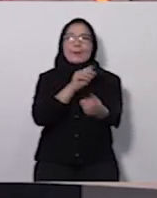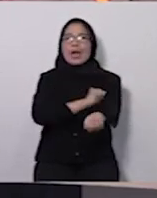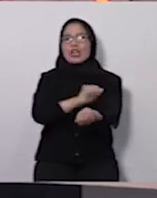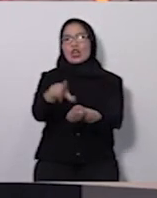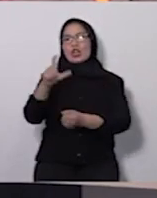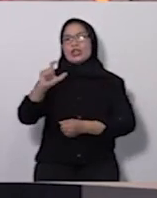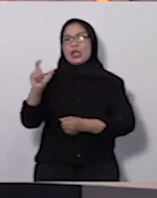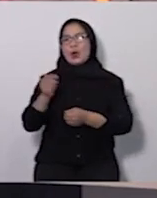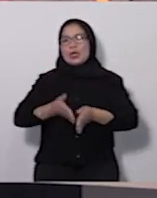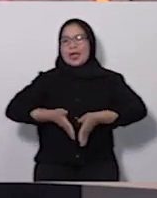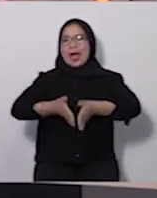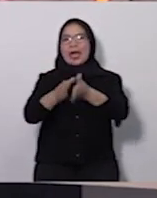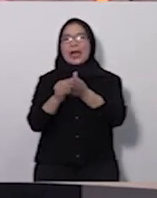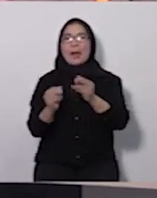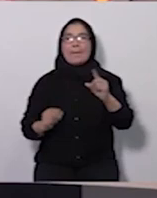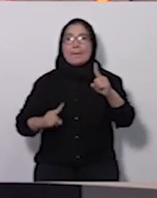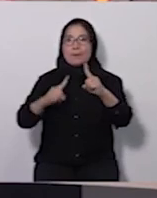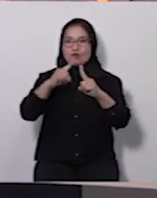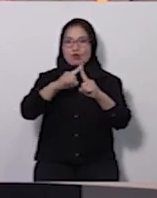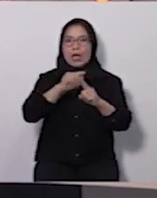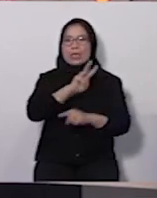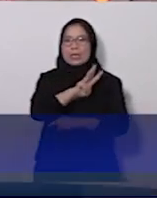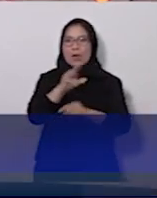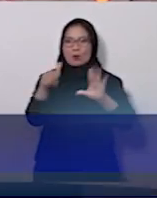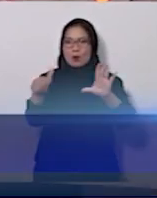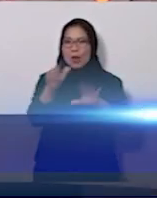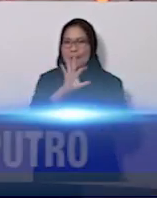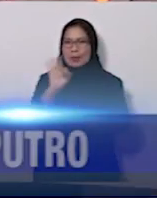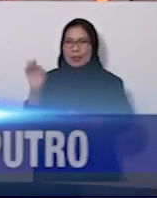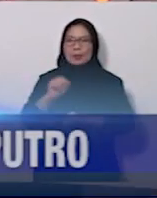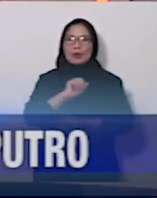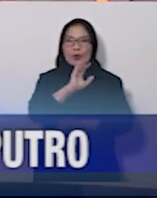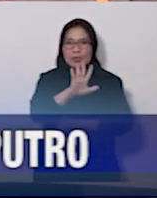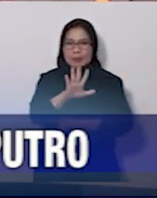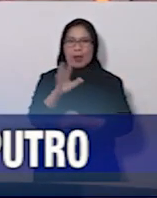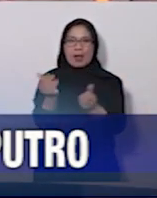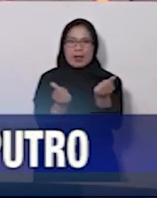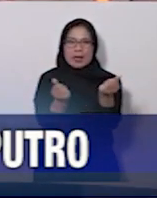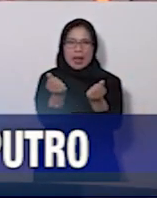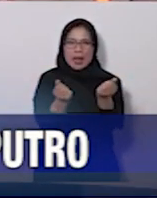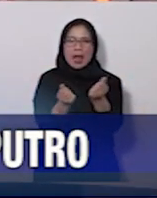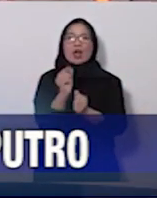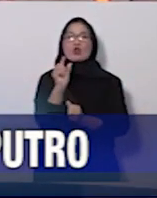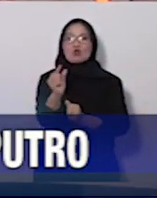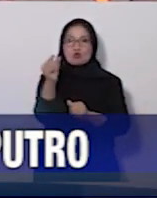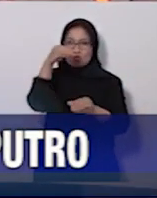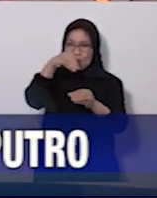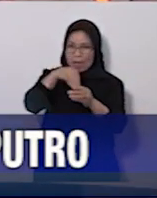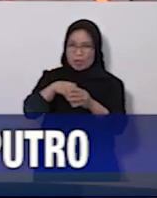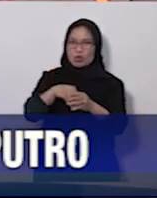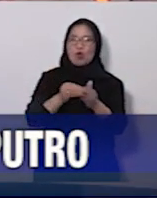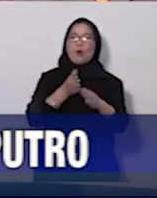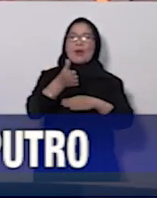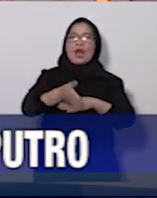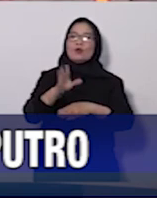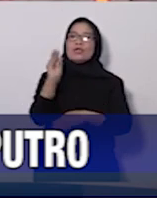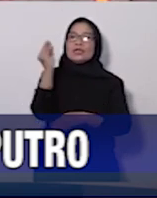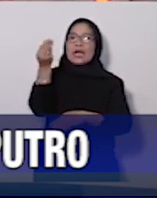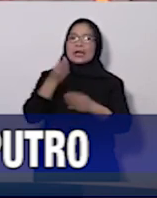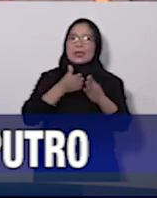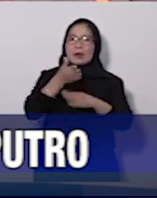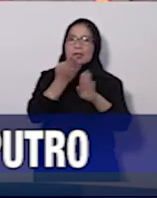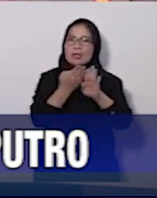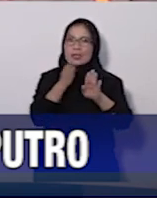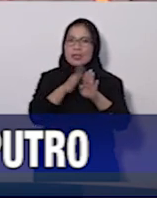Ciawi arah puncak sebanyak 36.5 kendaraan Sedangkan untuk yang masuk melalui Jakarta melalui